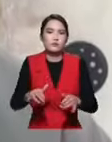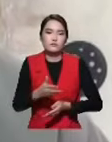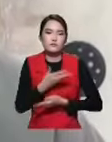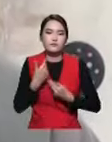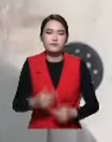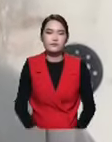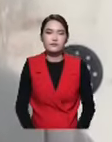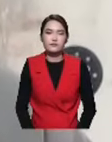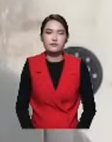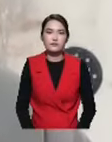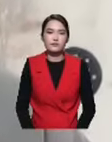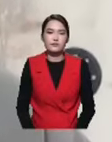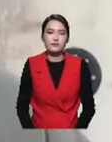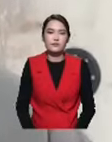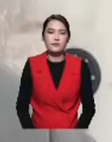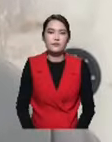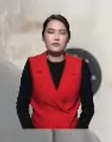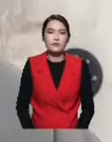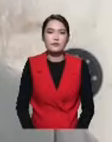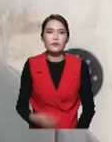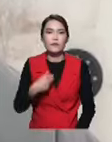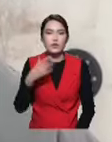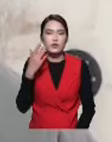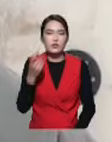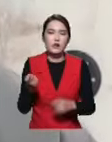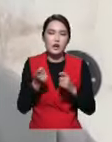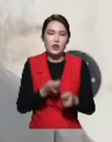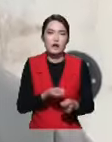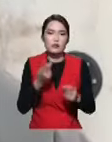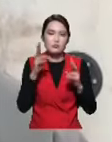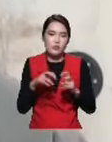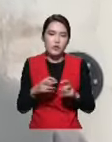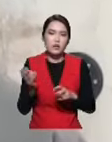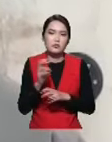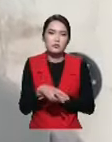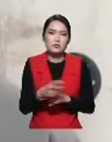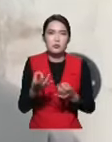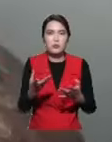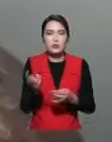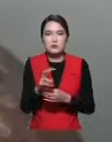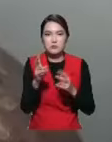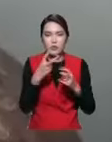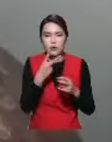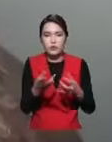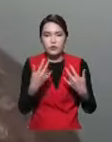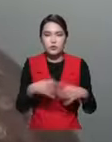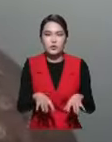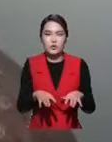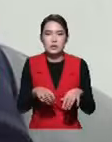наверное, газового баллона хватает одного. Также заправляюсь, на заправках заправляют